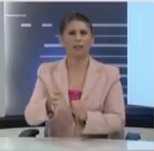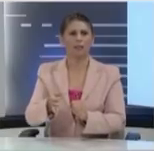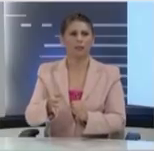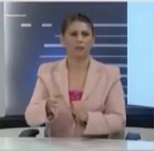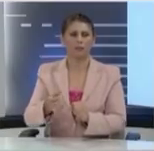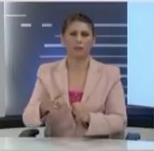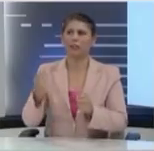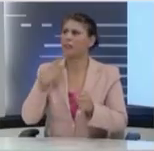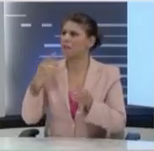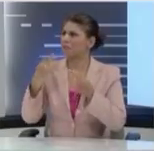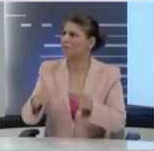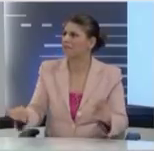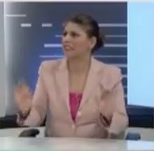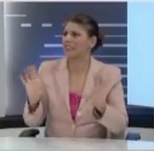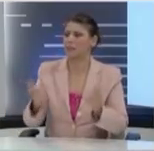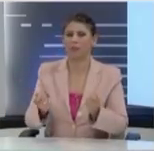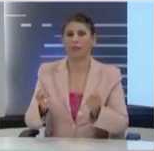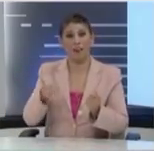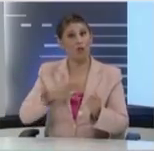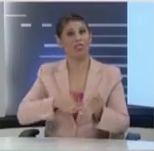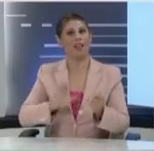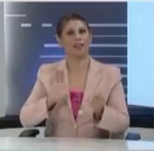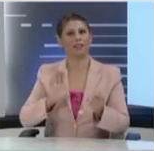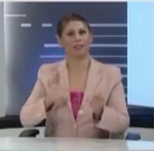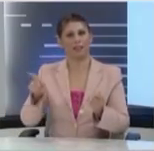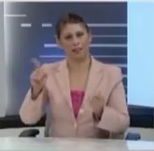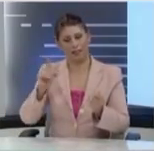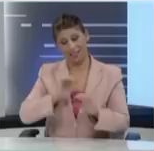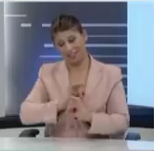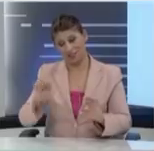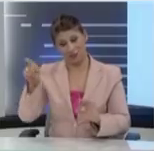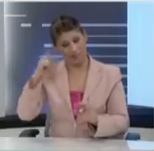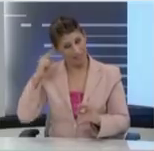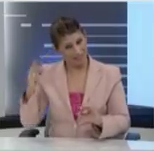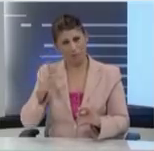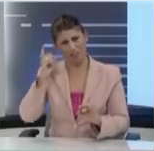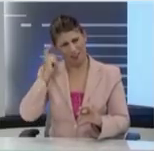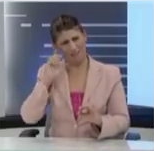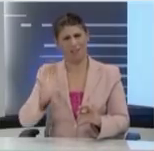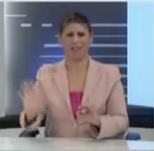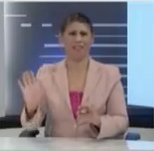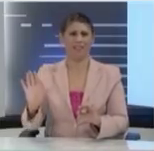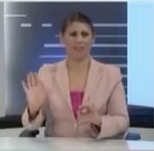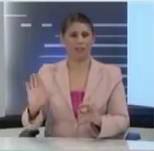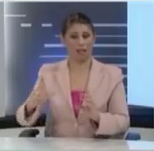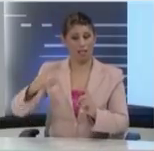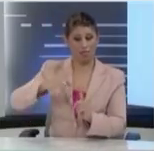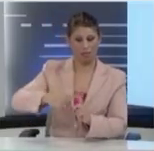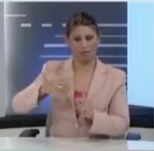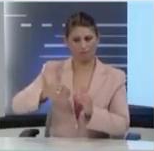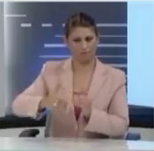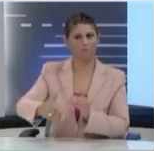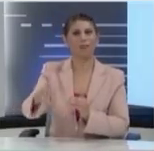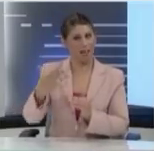έρευος. Αλλά είμαι βέβαιος ότι είστε νοήμων άνθρωπος και κατανοείτε τις θετικές προοπτικές που